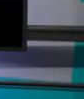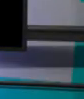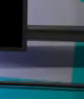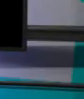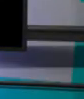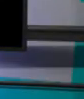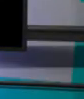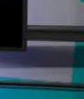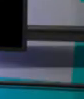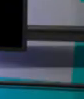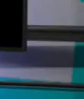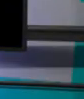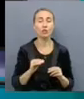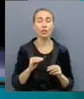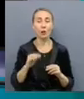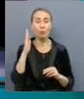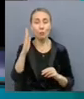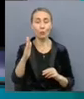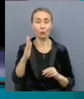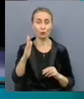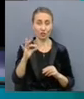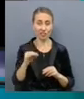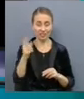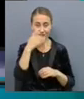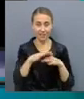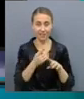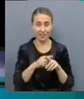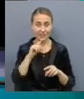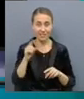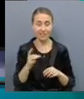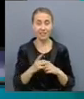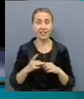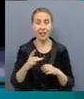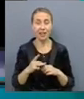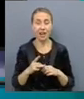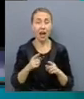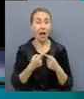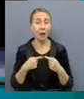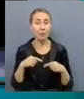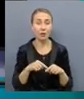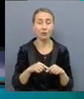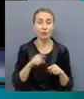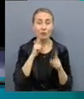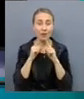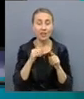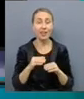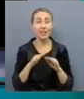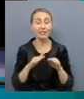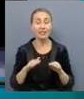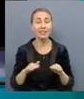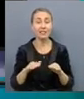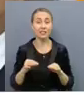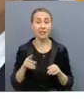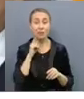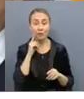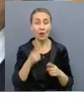«Молодежь – надежное будущее страны» – под таким лозунгом в Зериндинском районе прошел областной форум единой детско-юношеской организации